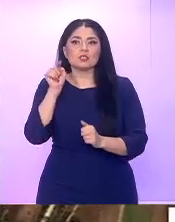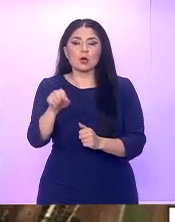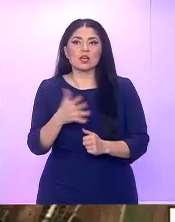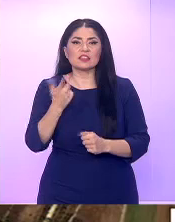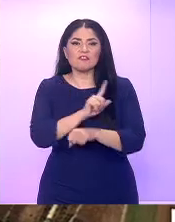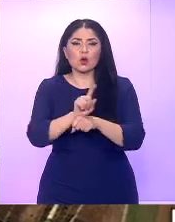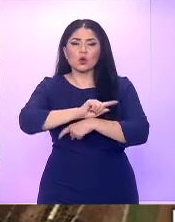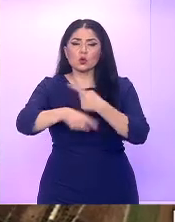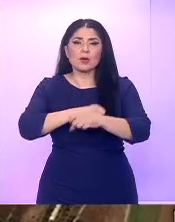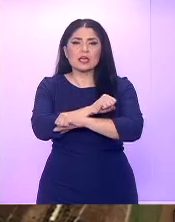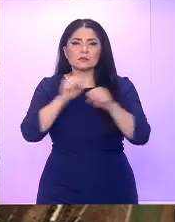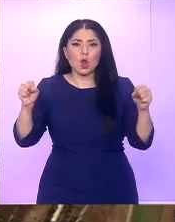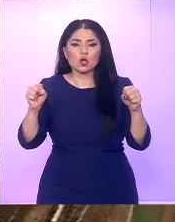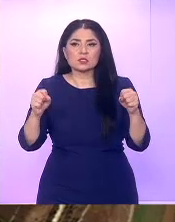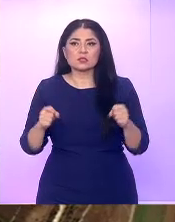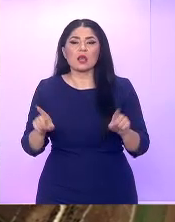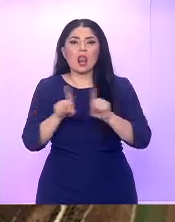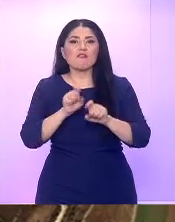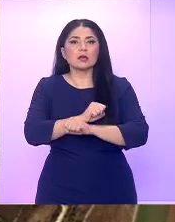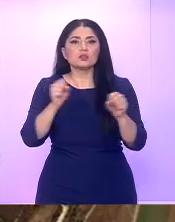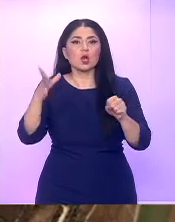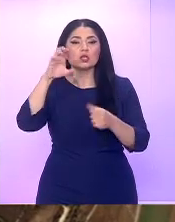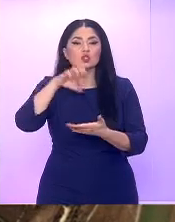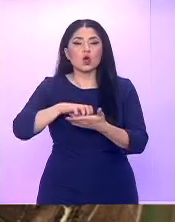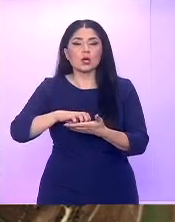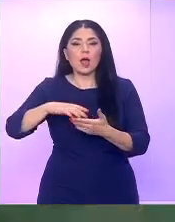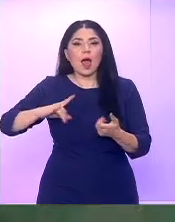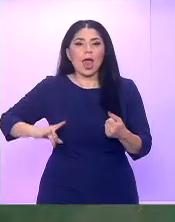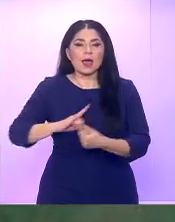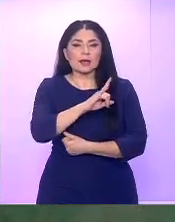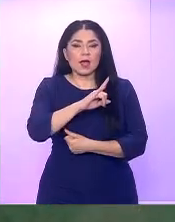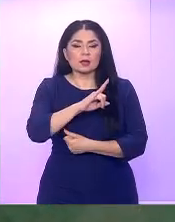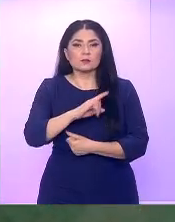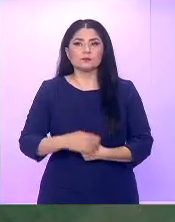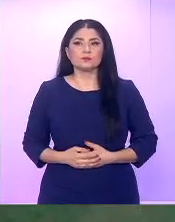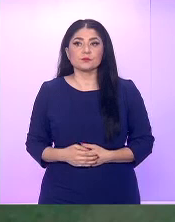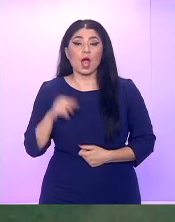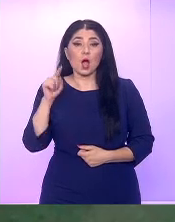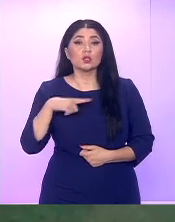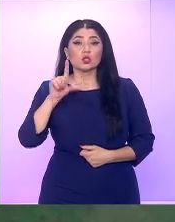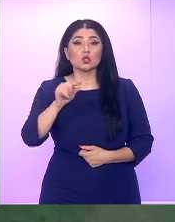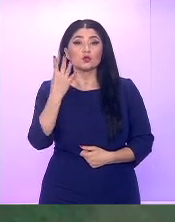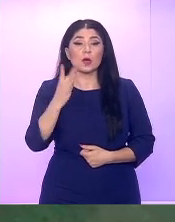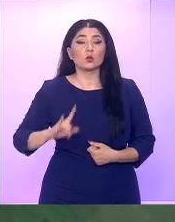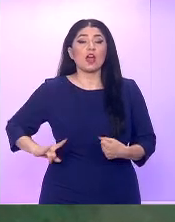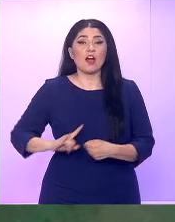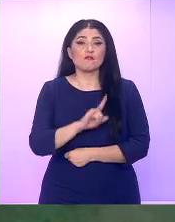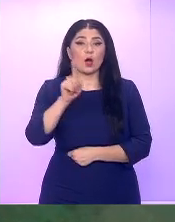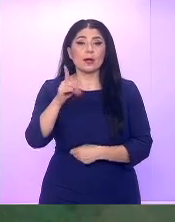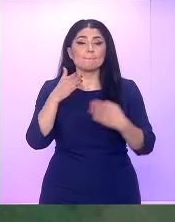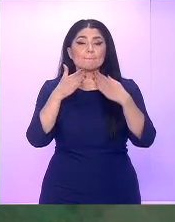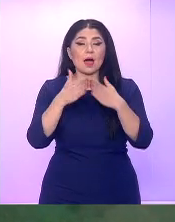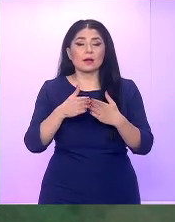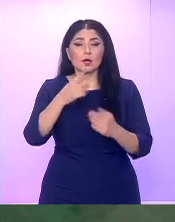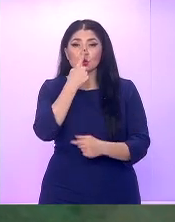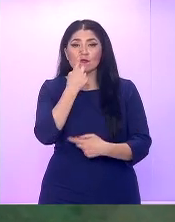ore după exploziile de la depozit, a sărit în aer și o bază aeriană de lângă Simferopol. Acolo sunt 24 de avioane ale marinei